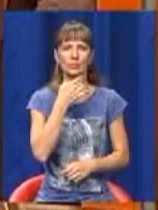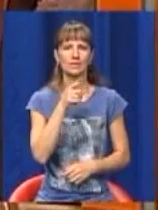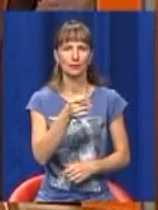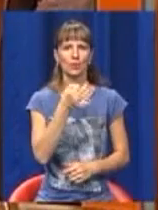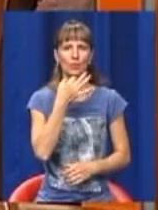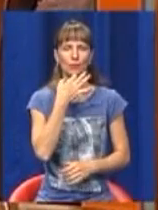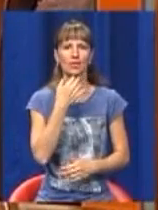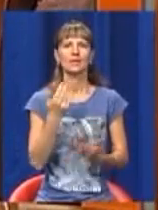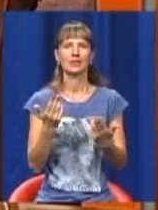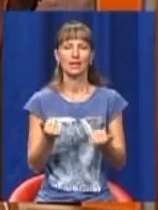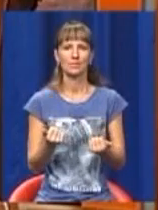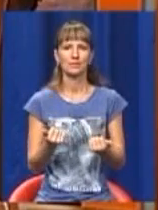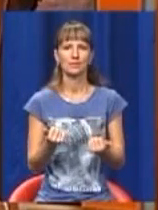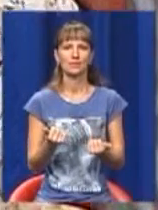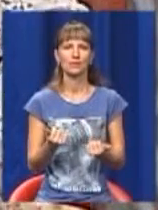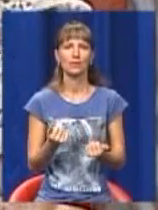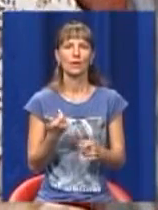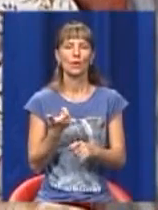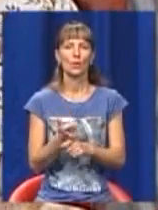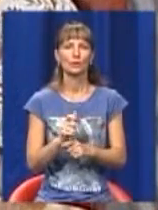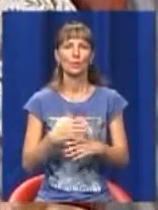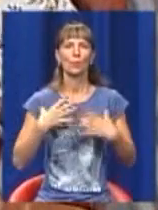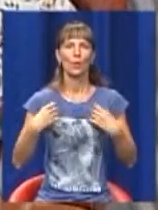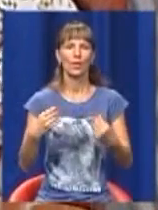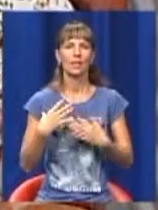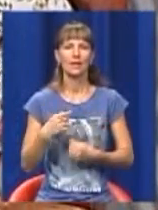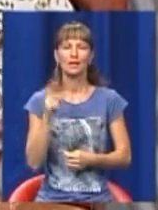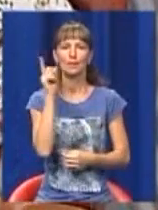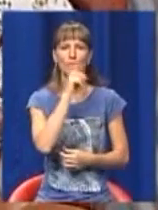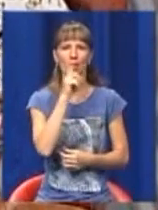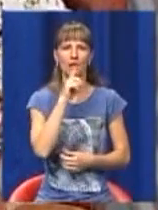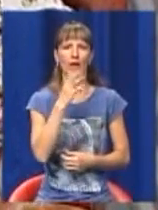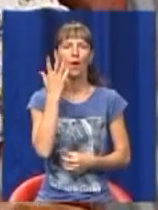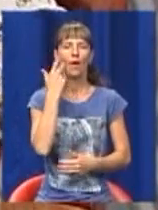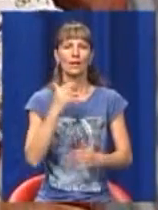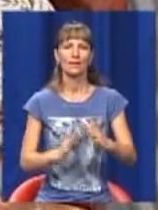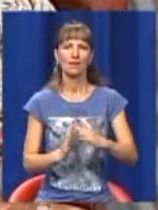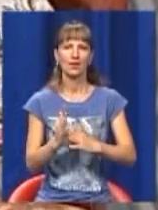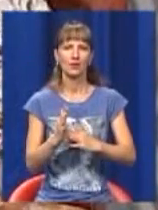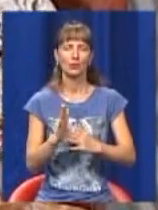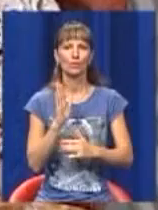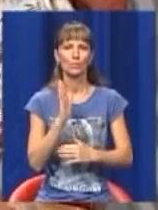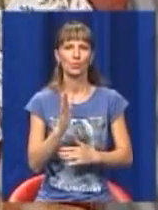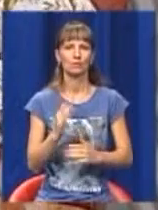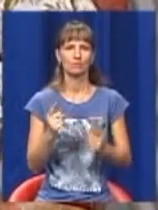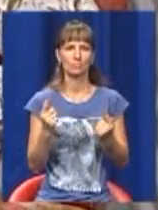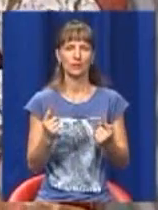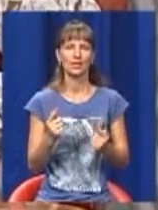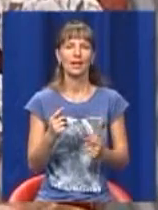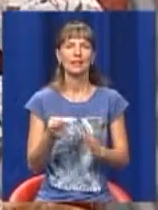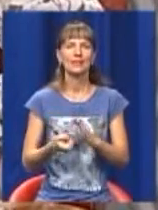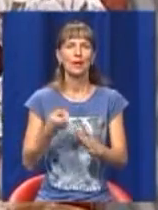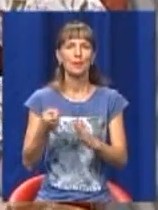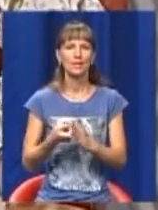тобі сподобалося, Фелікс? Так. Так, вона дуже така пухнаста, маленька, коли виросте, то вже не дуже маленька, але така от